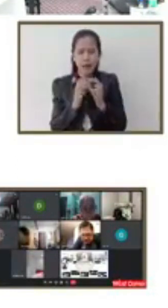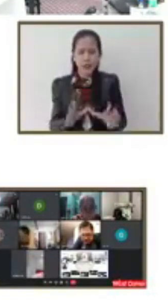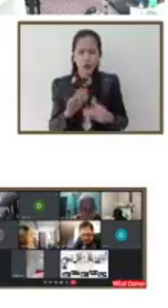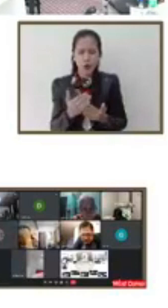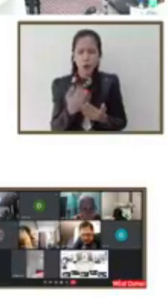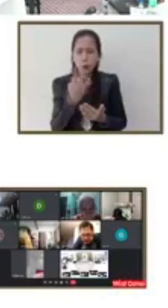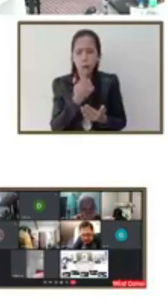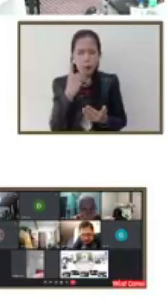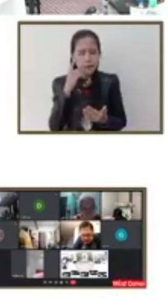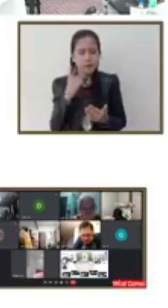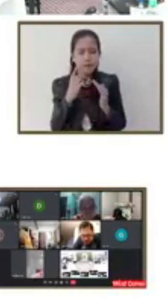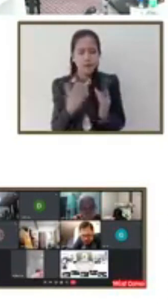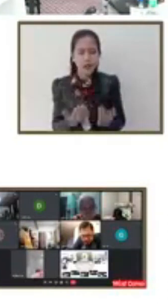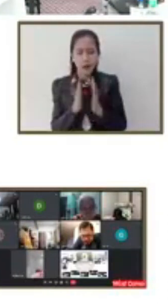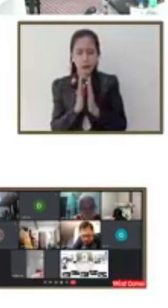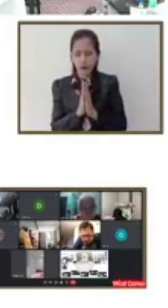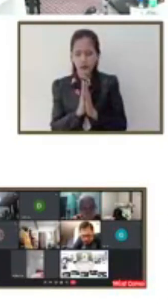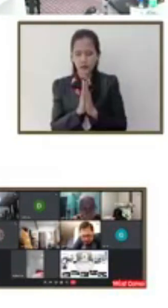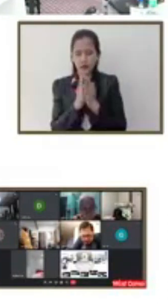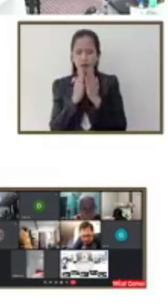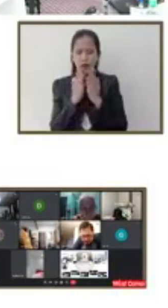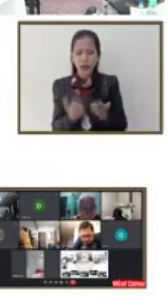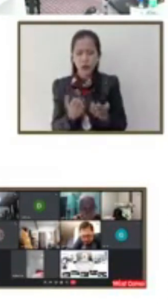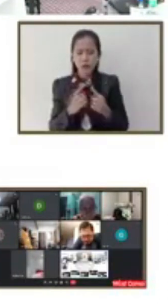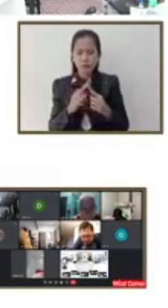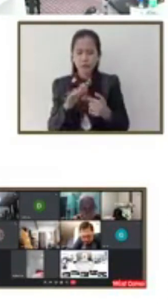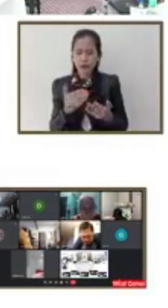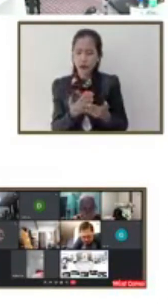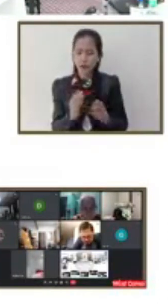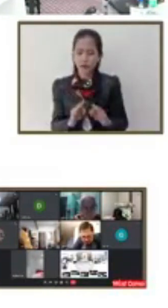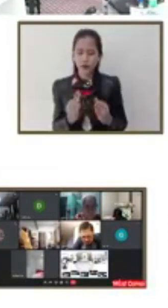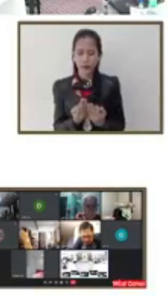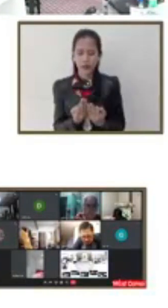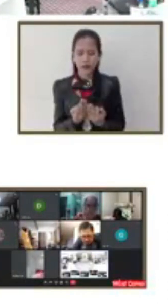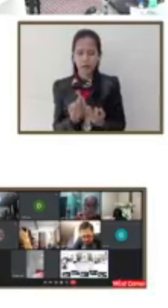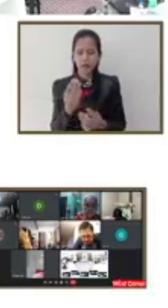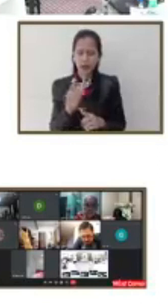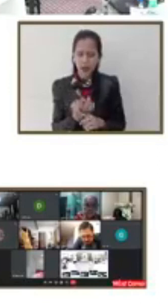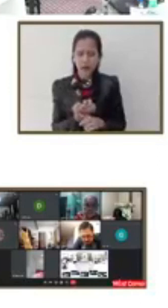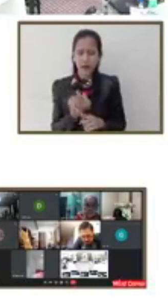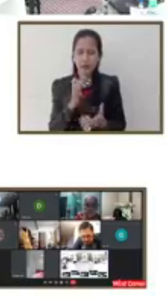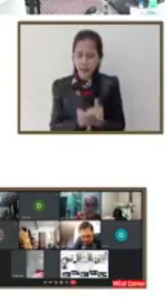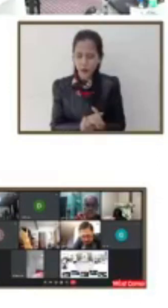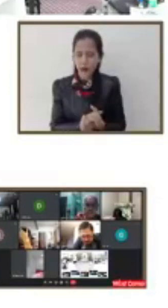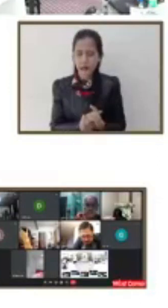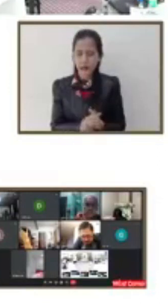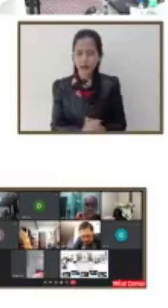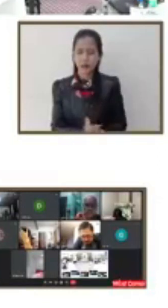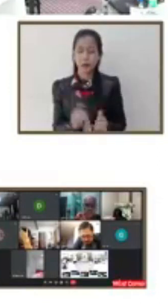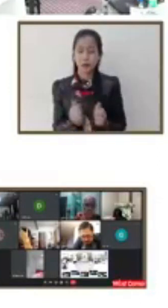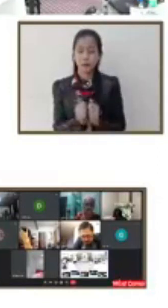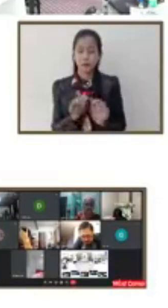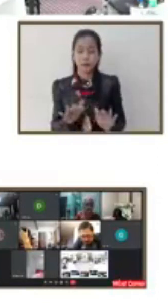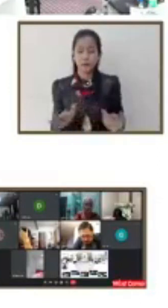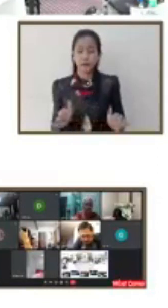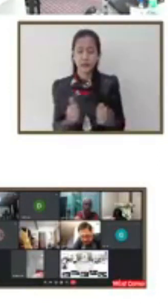harapan. Salamat sa bawat pamilya, bawat leader ng tahanan, bawat mag-asawa, Panginoon, na ngayon ay lumapit po sa inyo